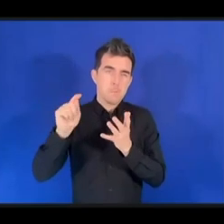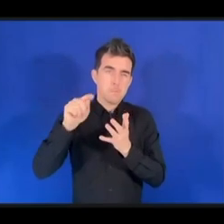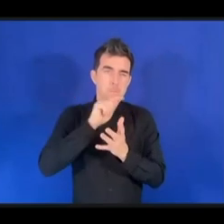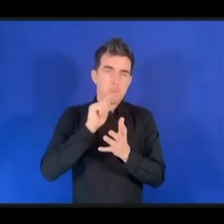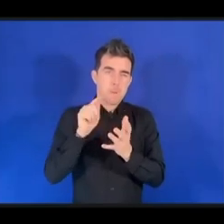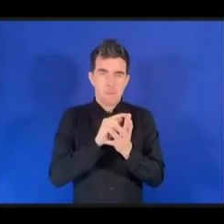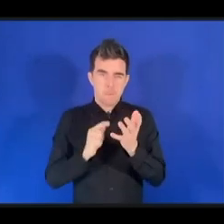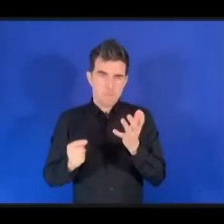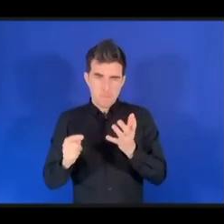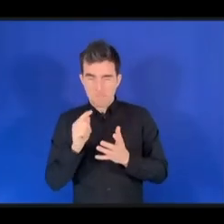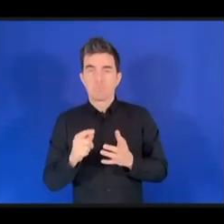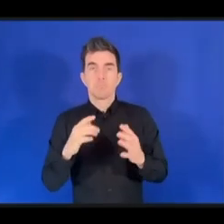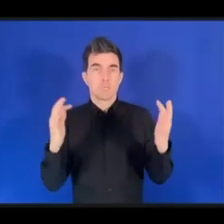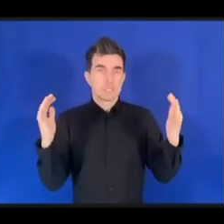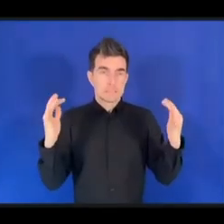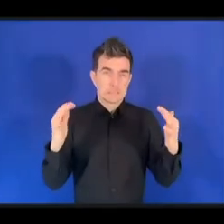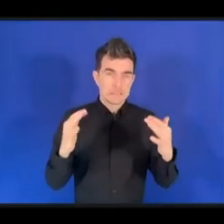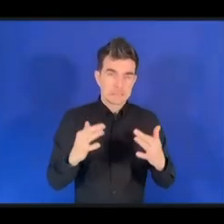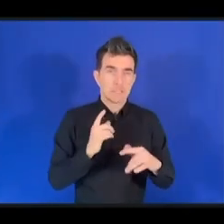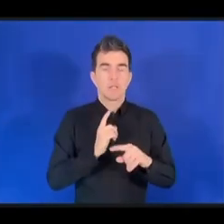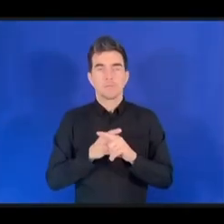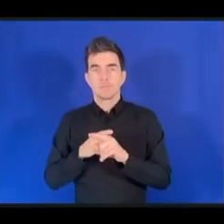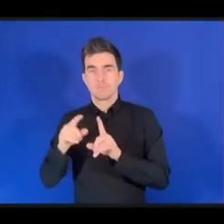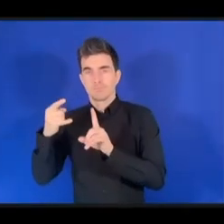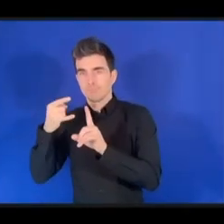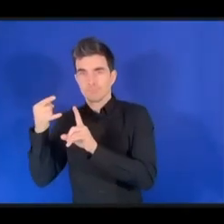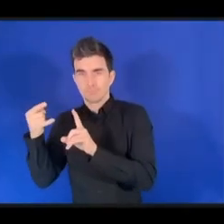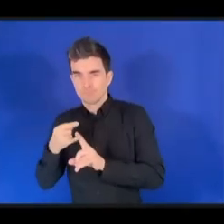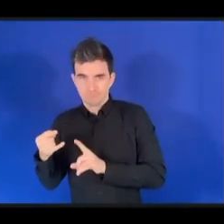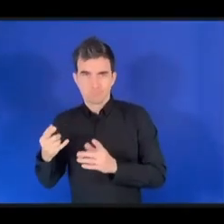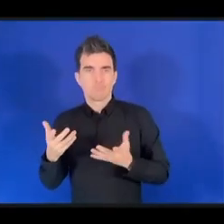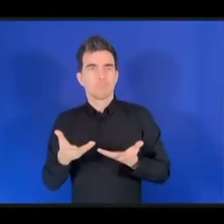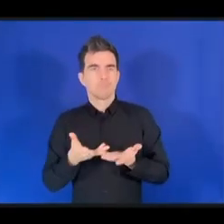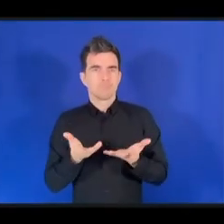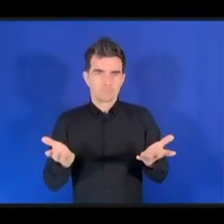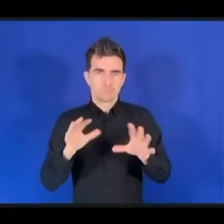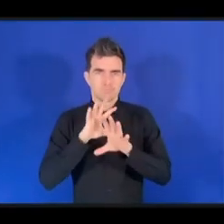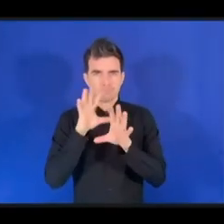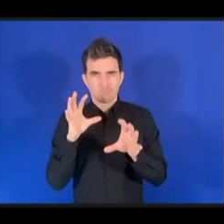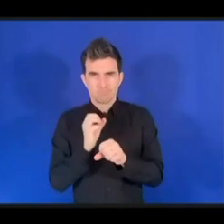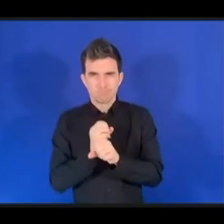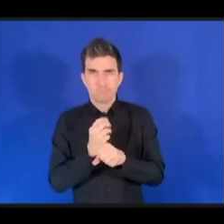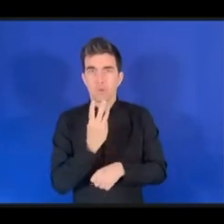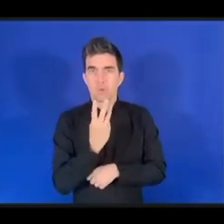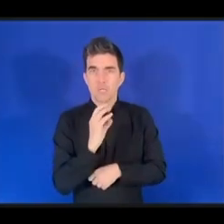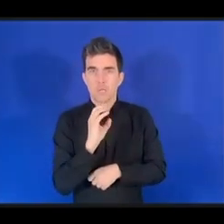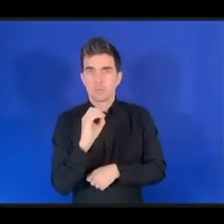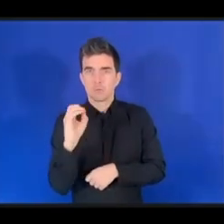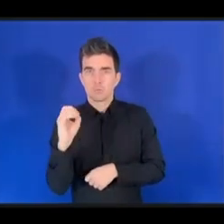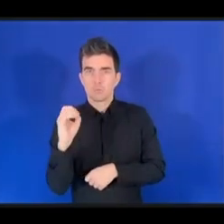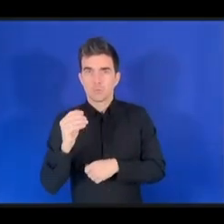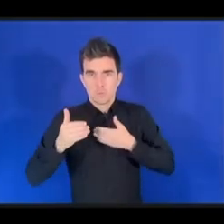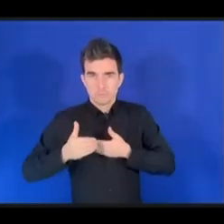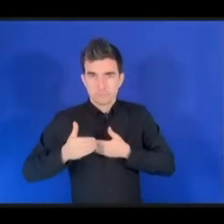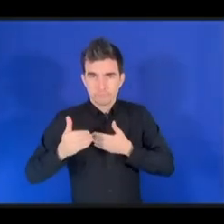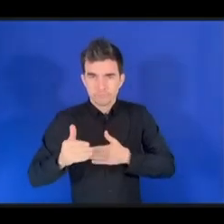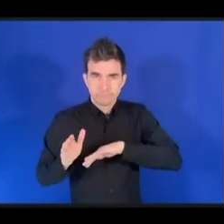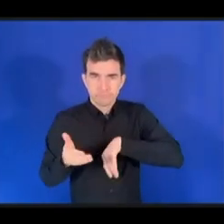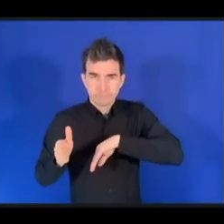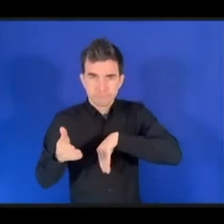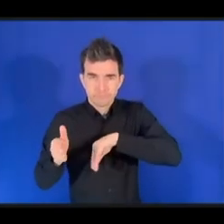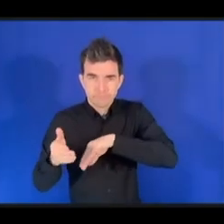幅広い関係者によって実りあるご議論がなされたなされましたことを